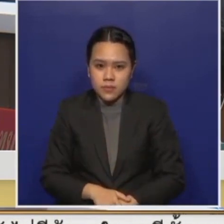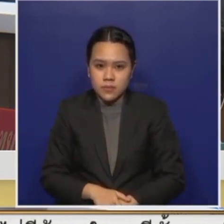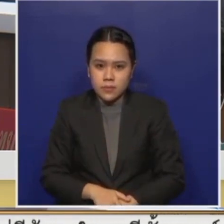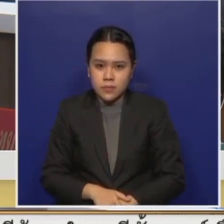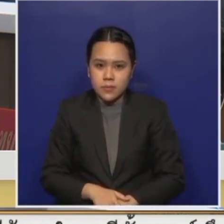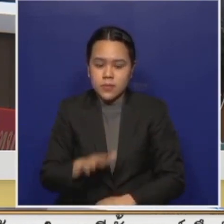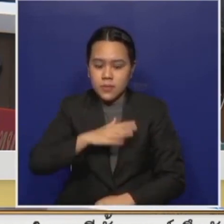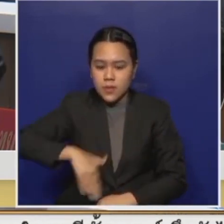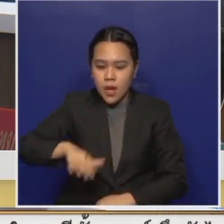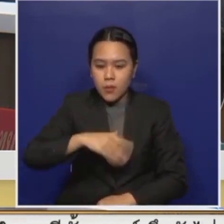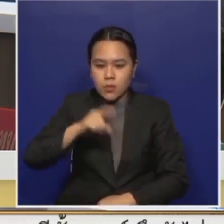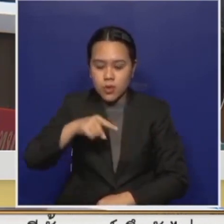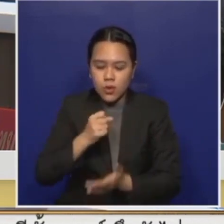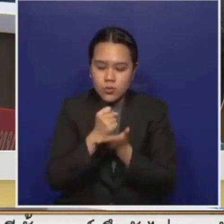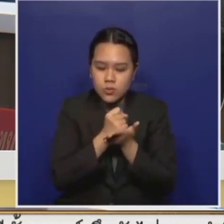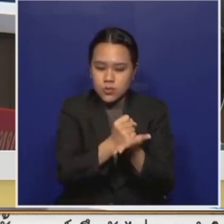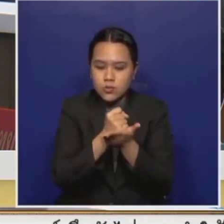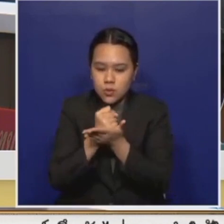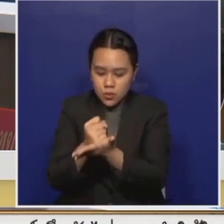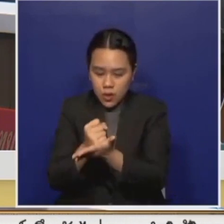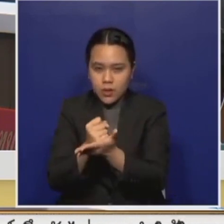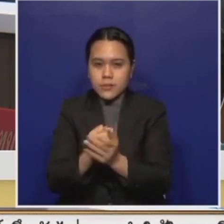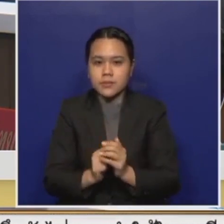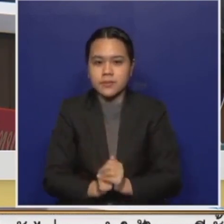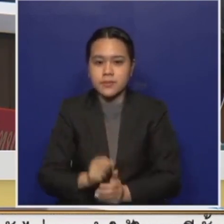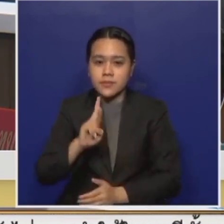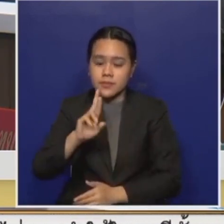ตองช่วยกครั tau หนาครับในสภาหแห่งนี้